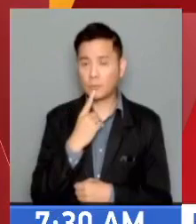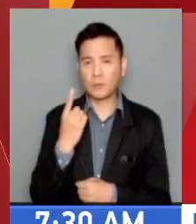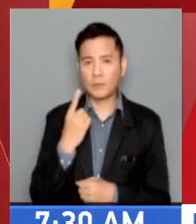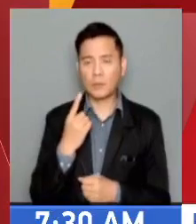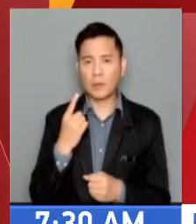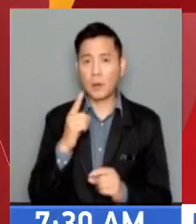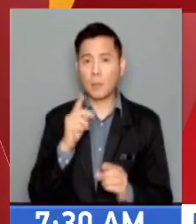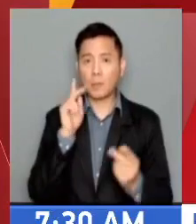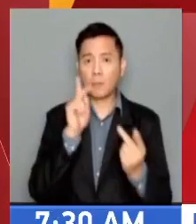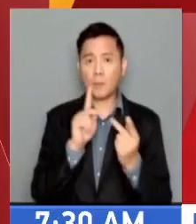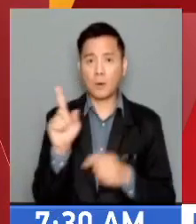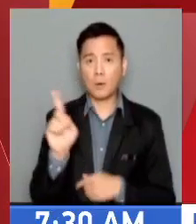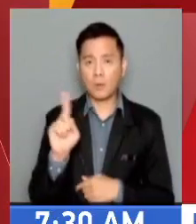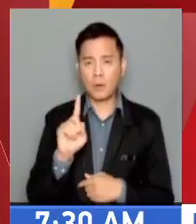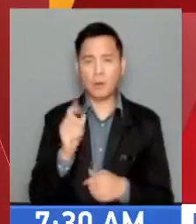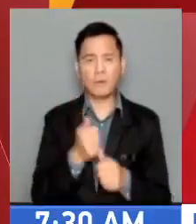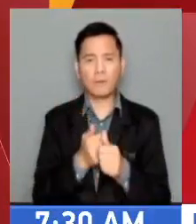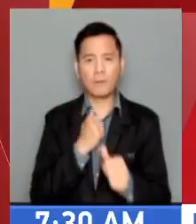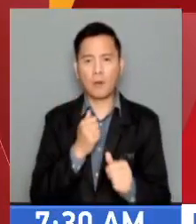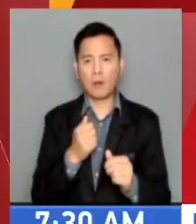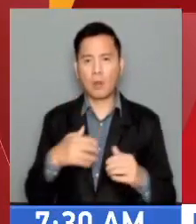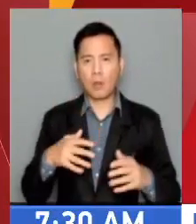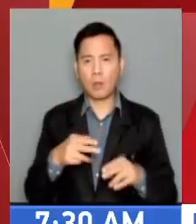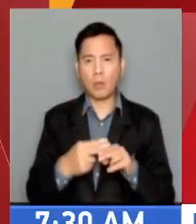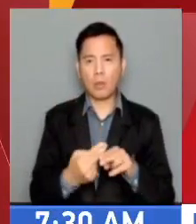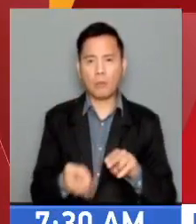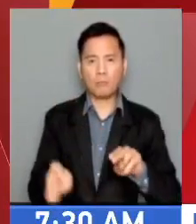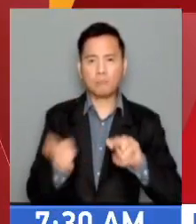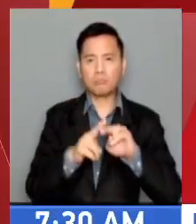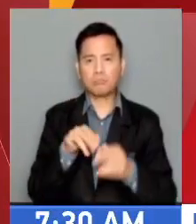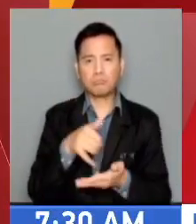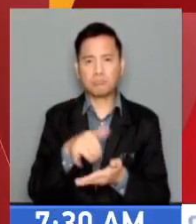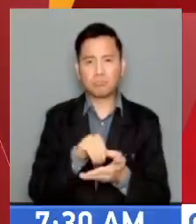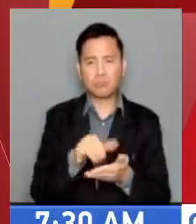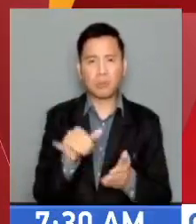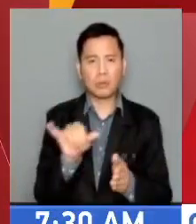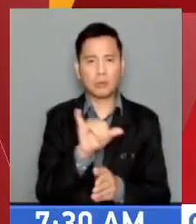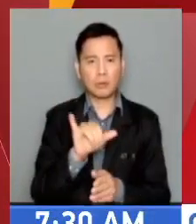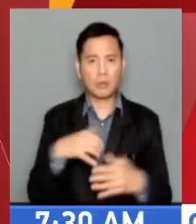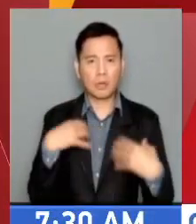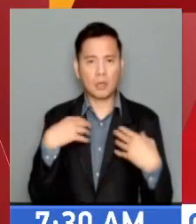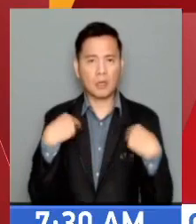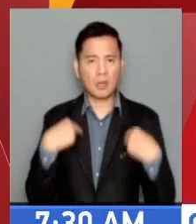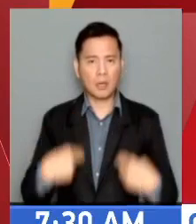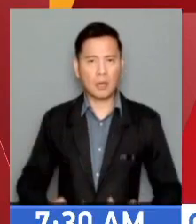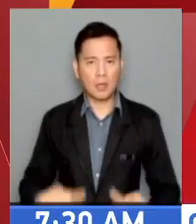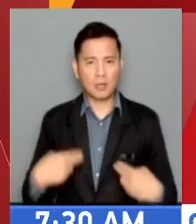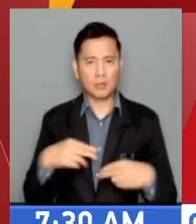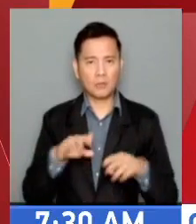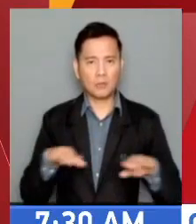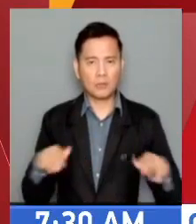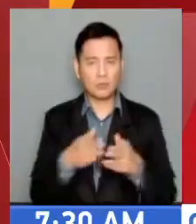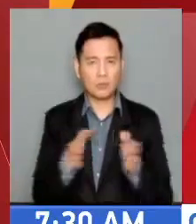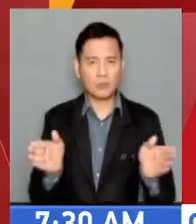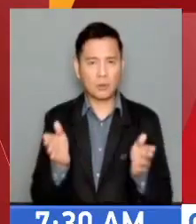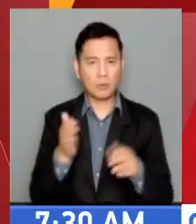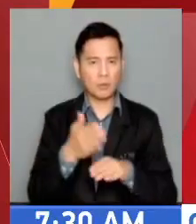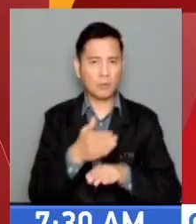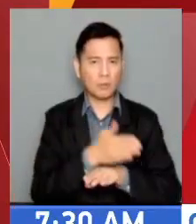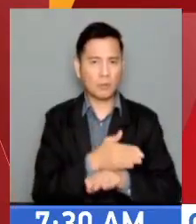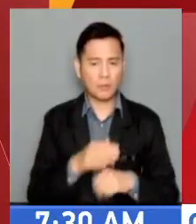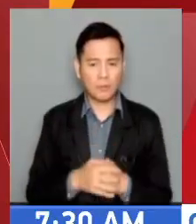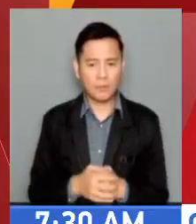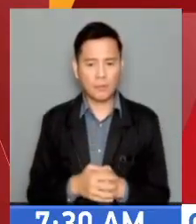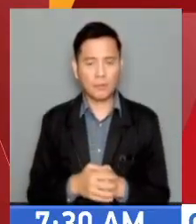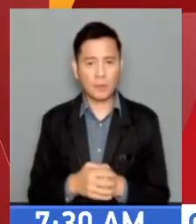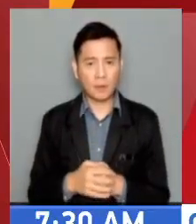na sa mga bata. Makakatulong din daw ito sa ekonomiya dahil mas malaki ang buwis sa mga kolekta na maring magamit sa pagpapatupad ng